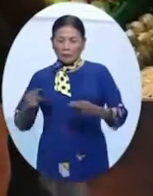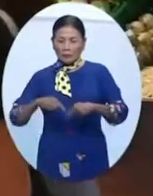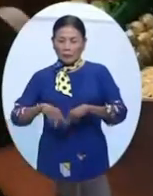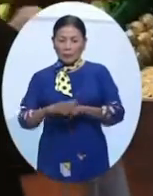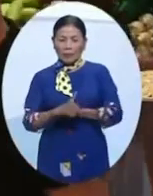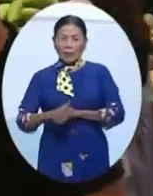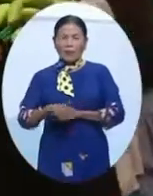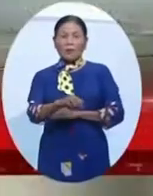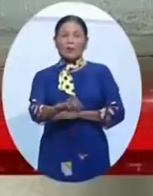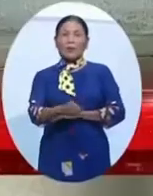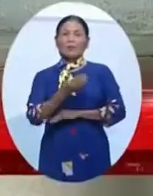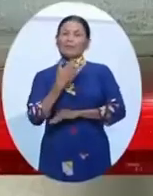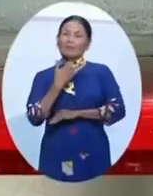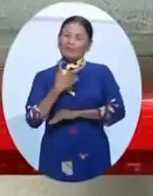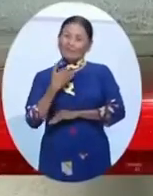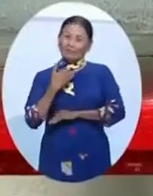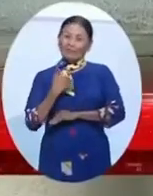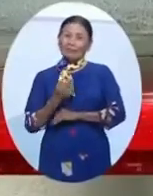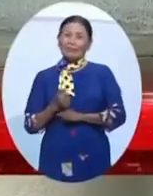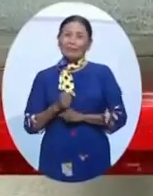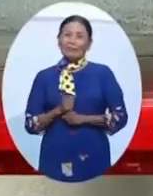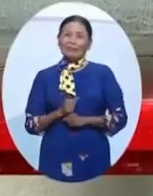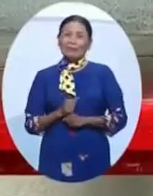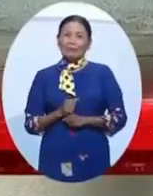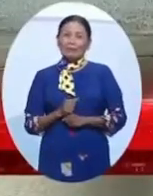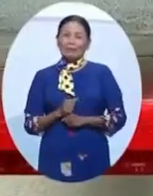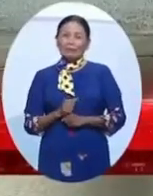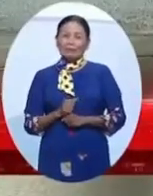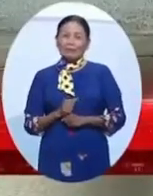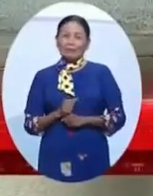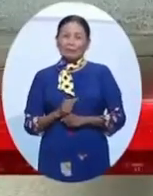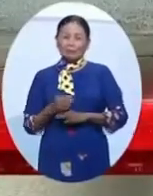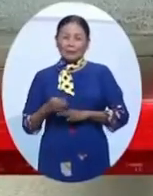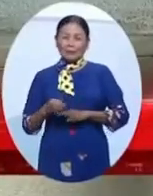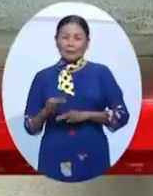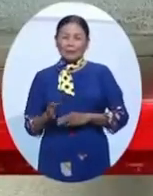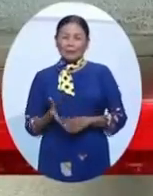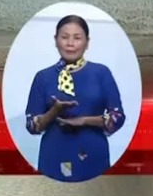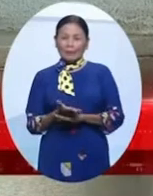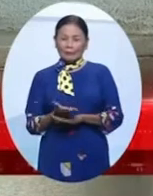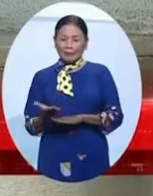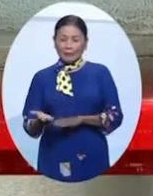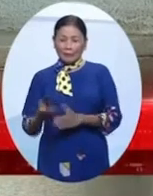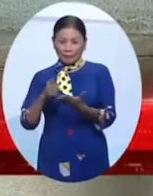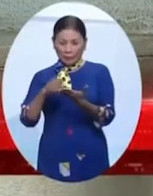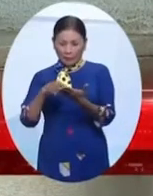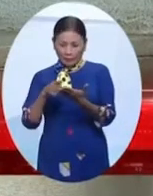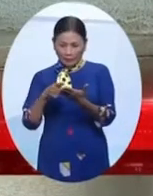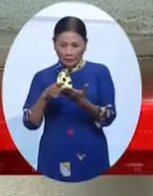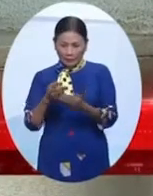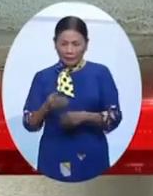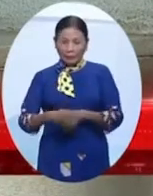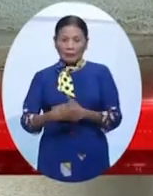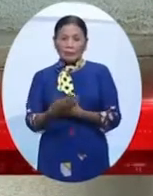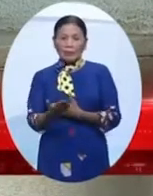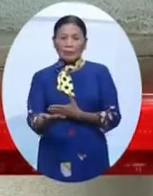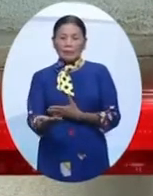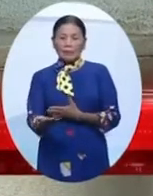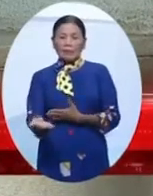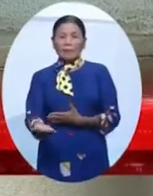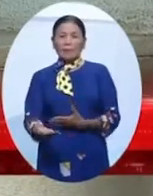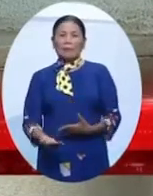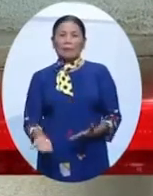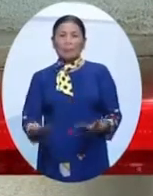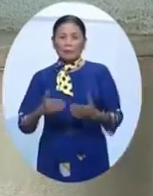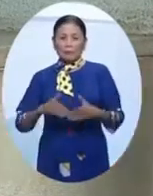thích. Cốt lõi về cái giá trị của sản phẩm chứ. Cái giá trị sản phẩm, nói về chất lượng của nó mang đến một cái giá trị tốt cho cái